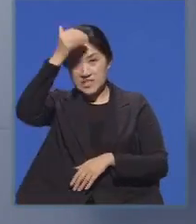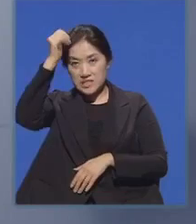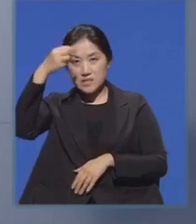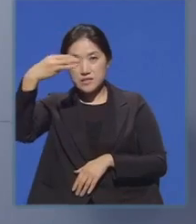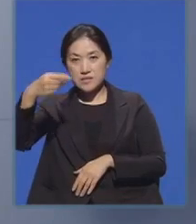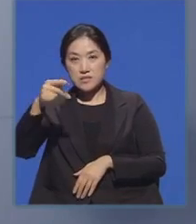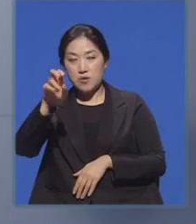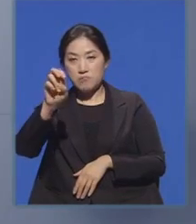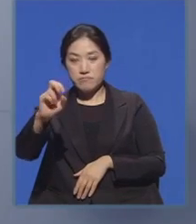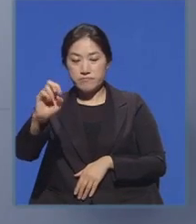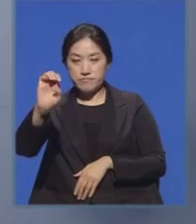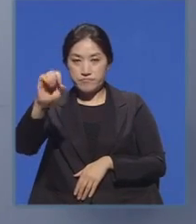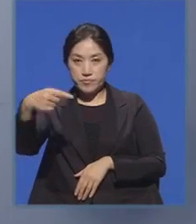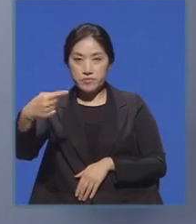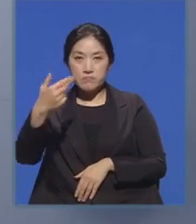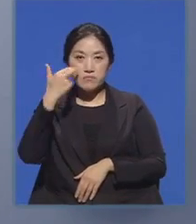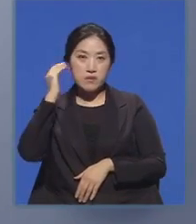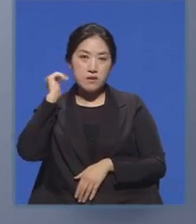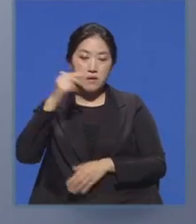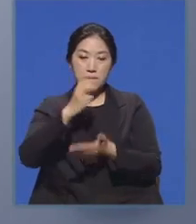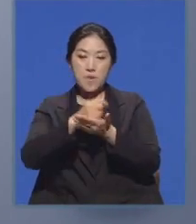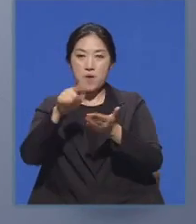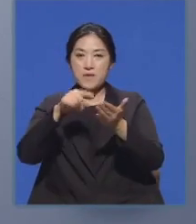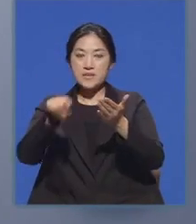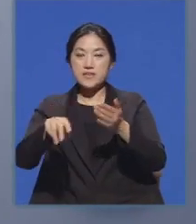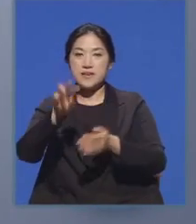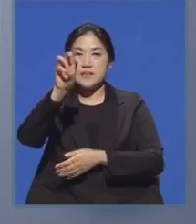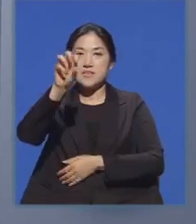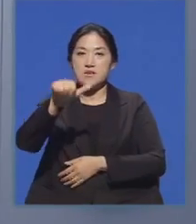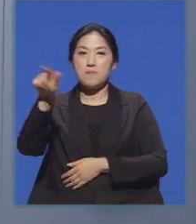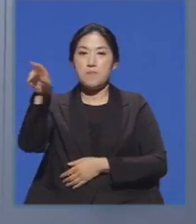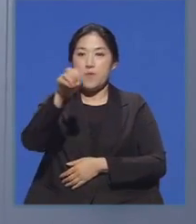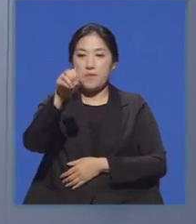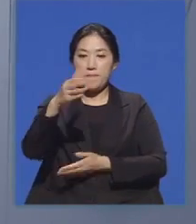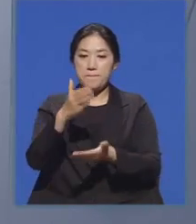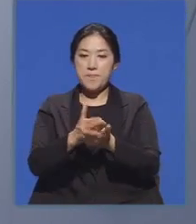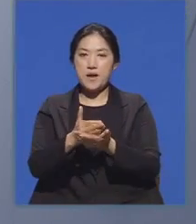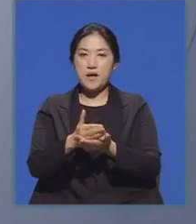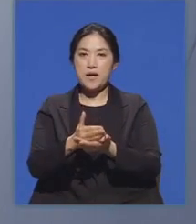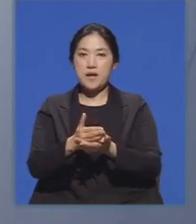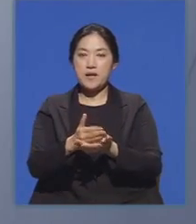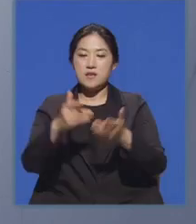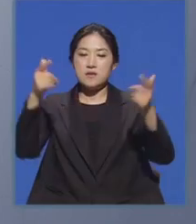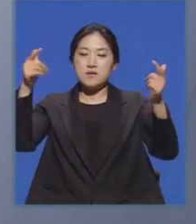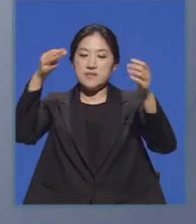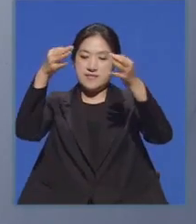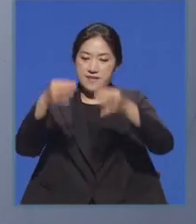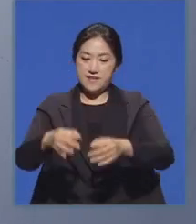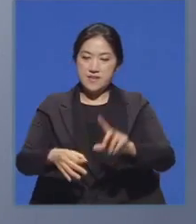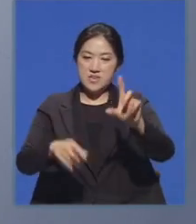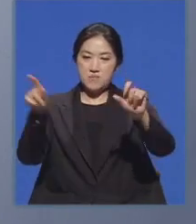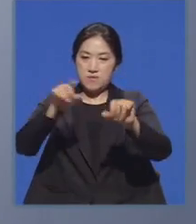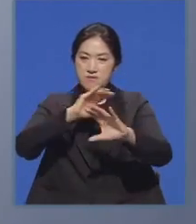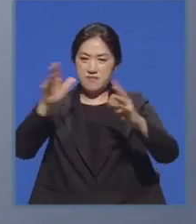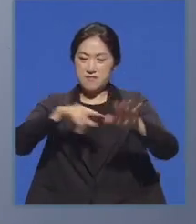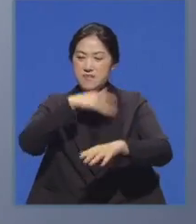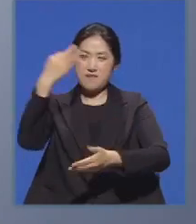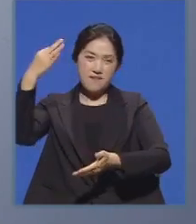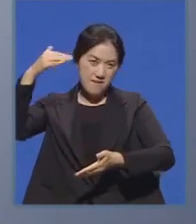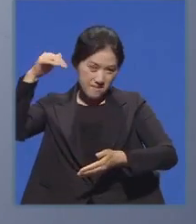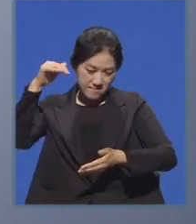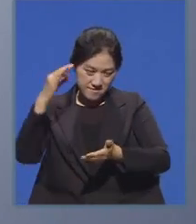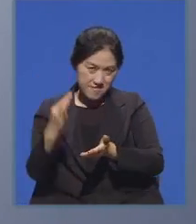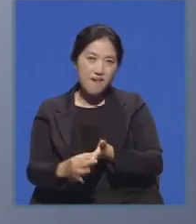미국 대통령이 법인세를 35%에서 15%로 내린다. 세계 최저로 내렸습니다.